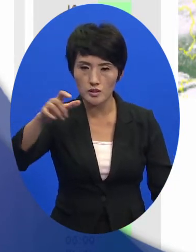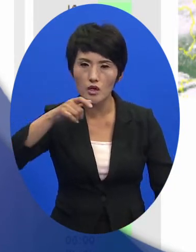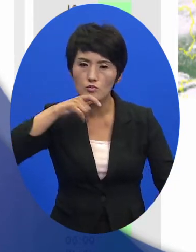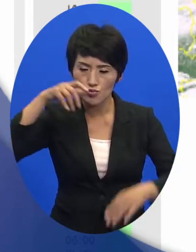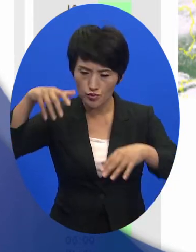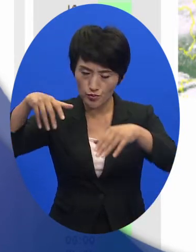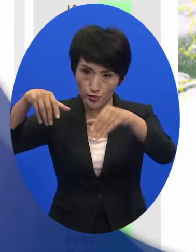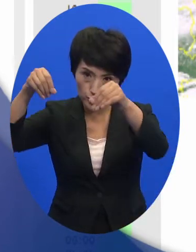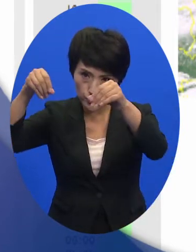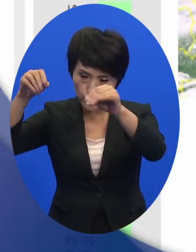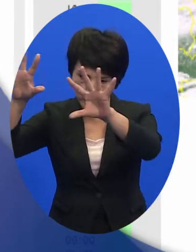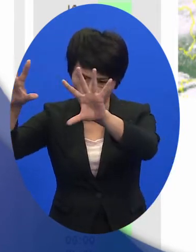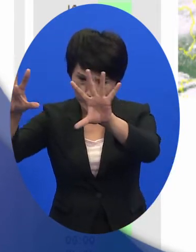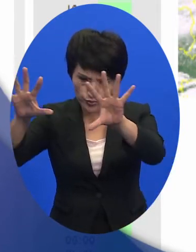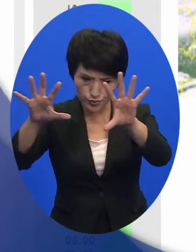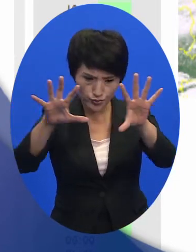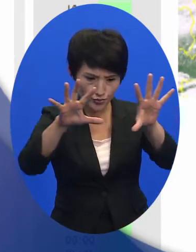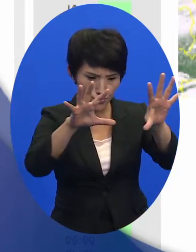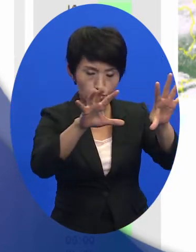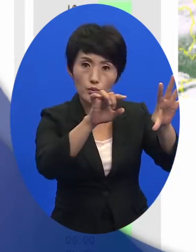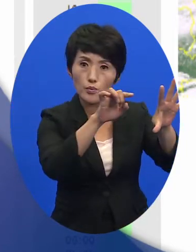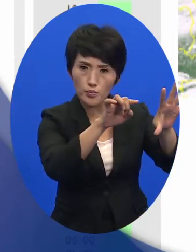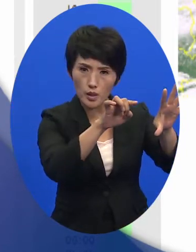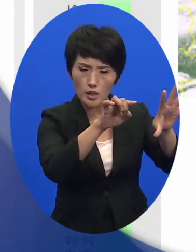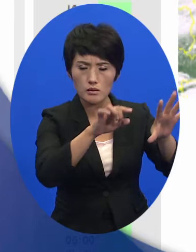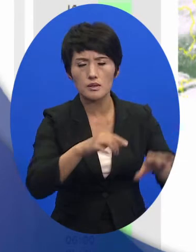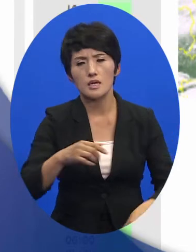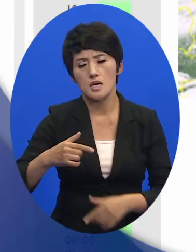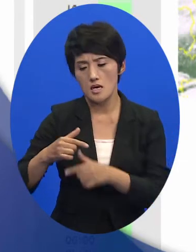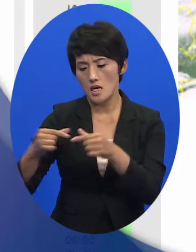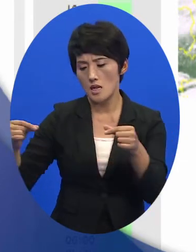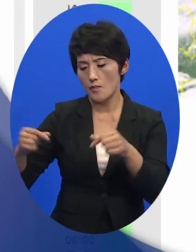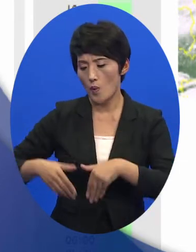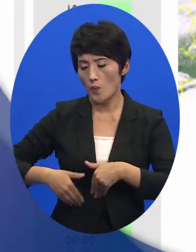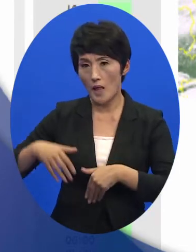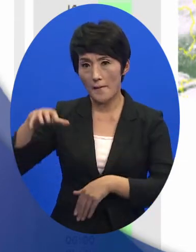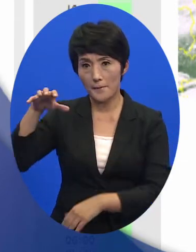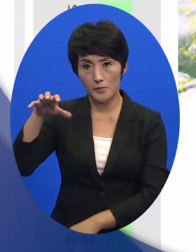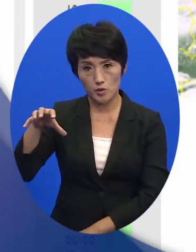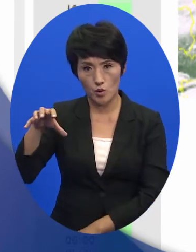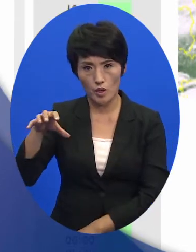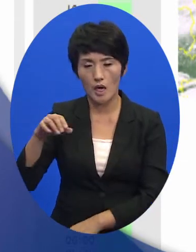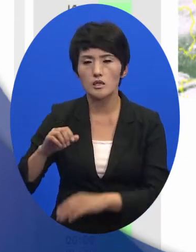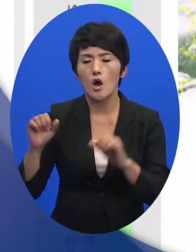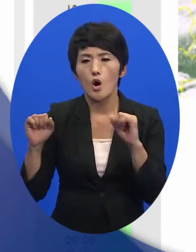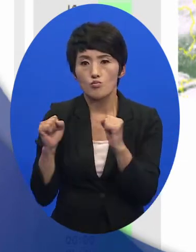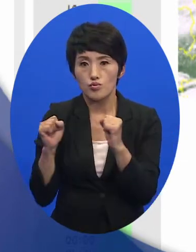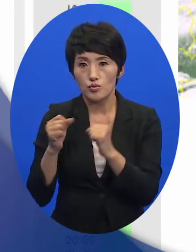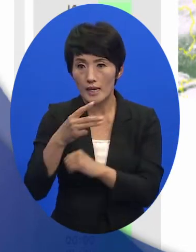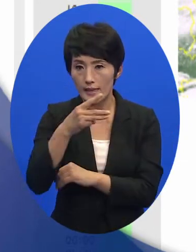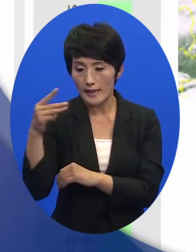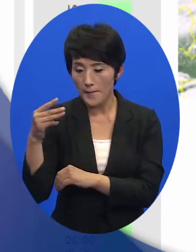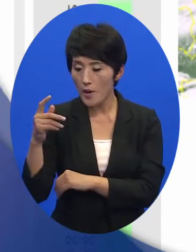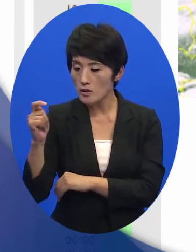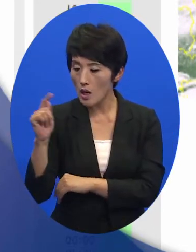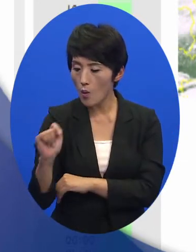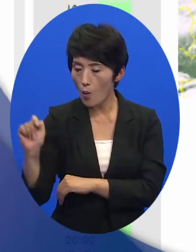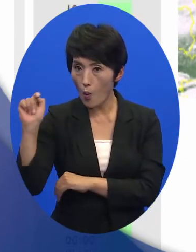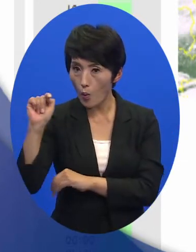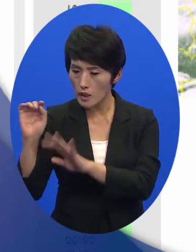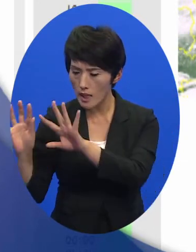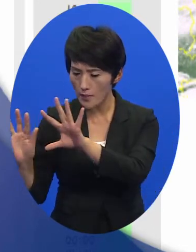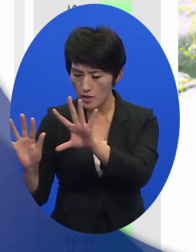점차 확장하고 있는 그런 상태이구요 일본 남쪽 해상에 중심을 둔 태평양 고기압이 가장자리를 따라서